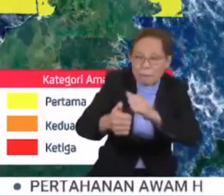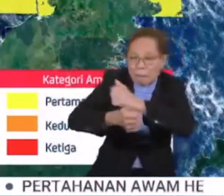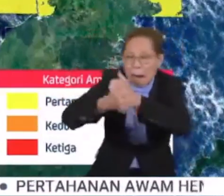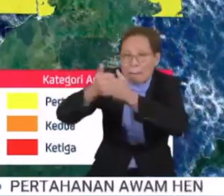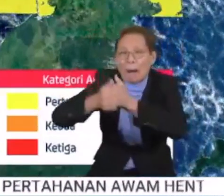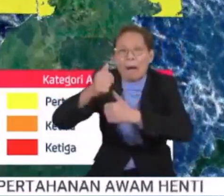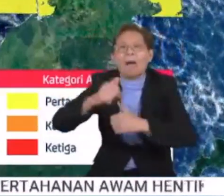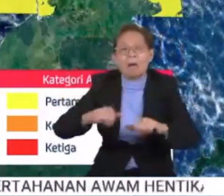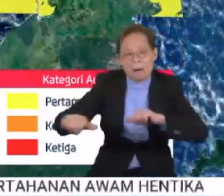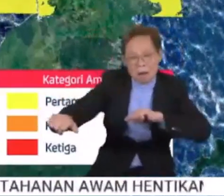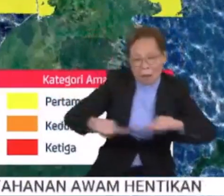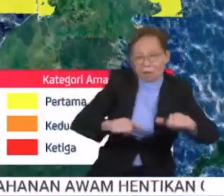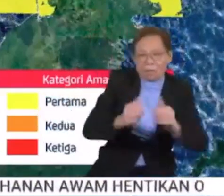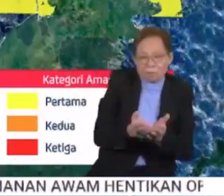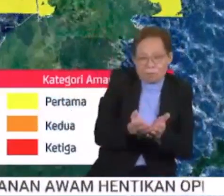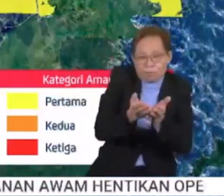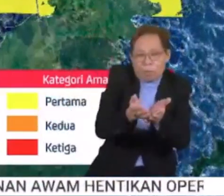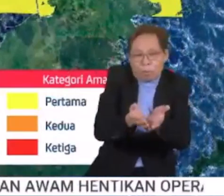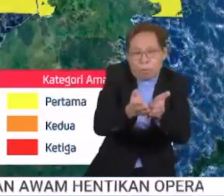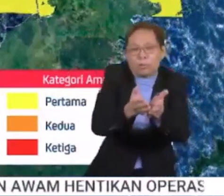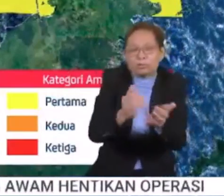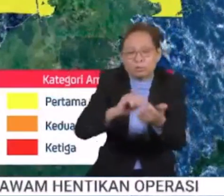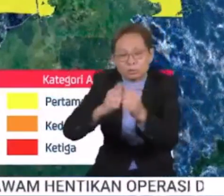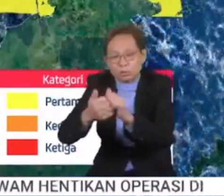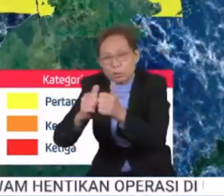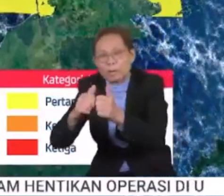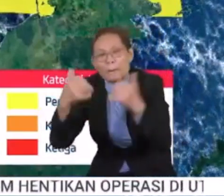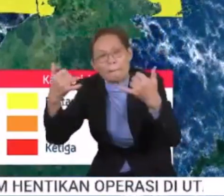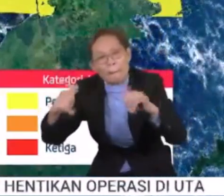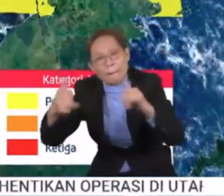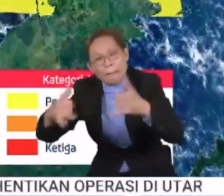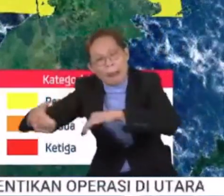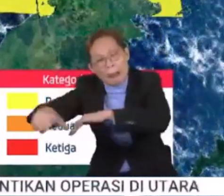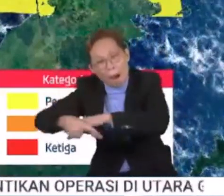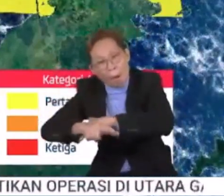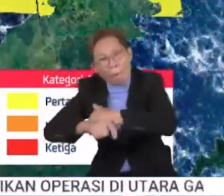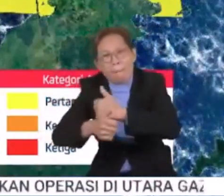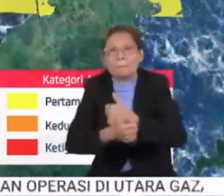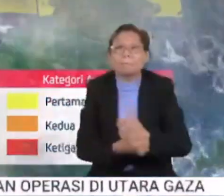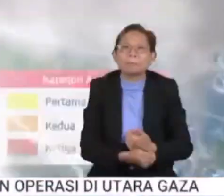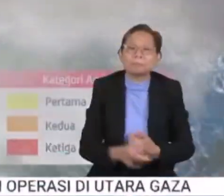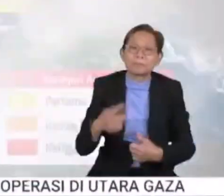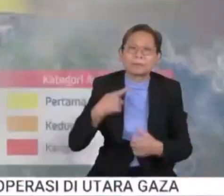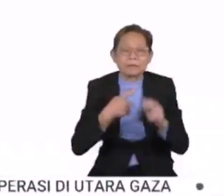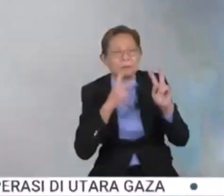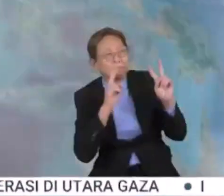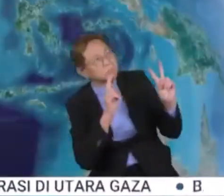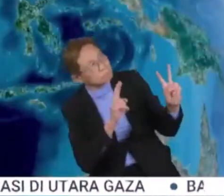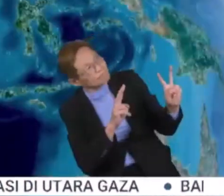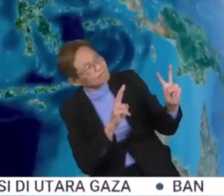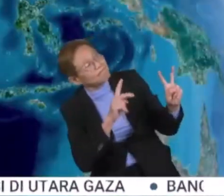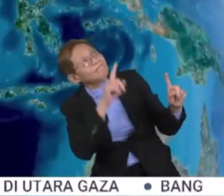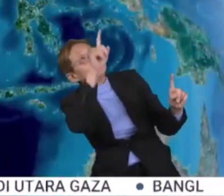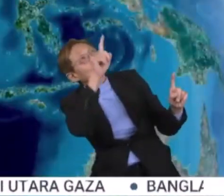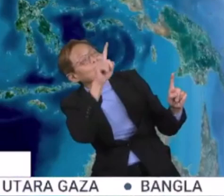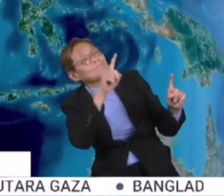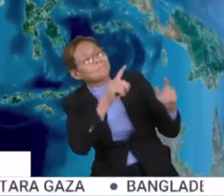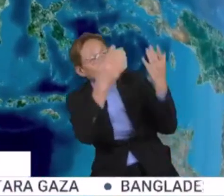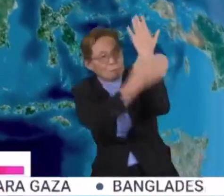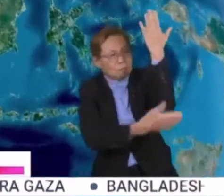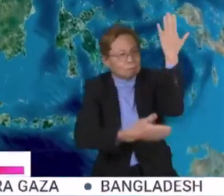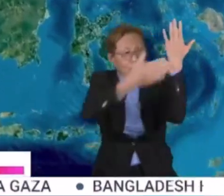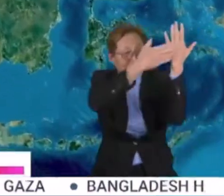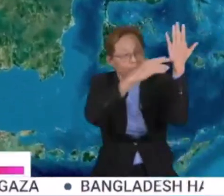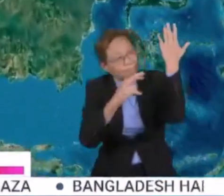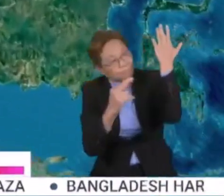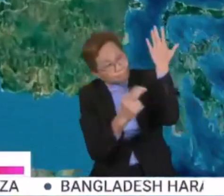berbahaya kepada aktiviti bubuk kecil, sukan serta rekreasi laut. Baiklah, seterusnya kita lihat keadaan cuaca di semenanjung